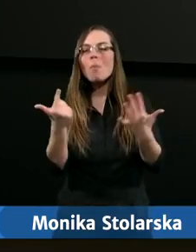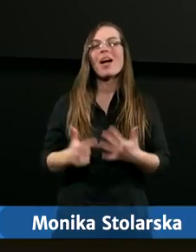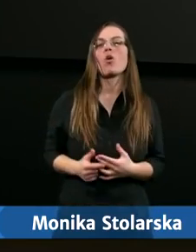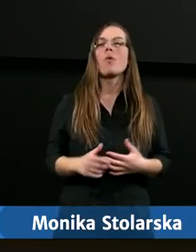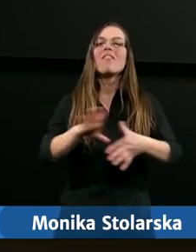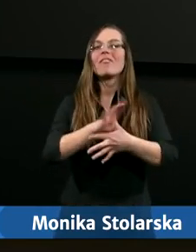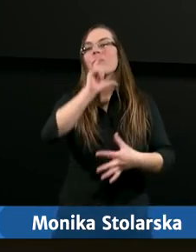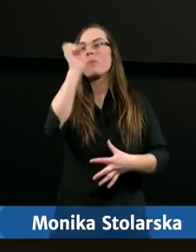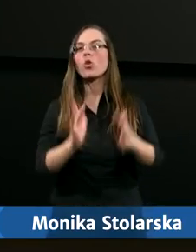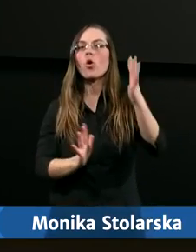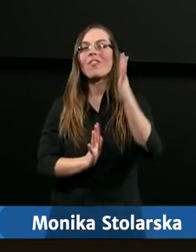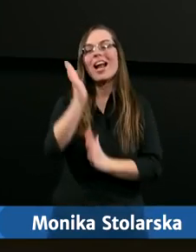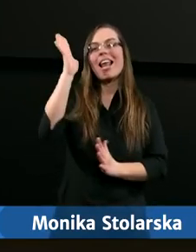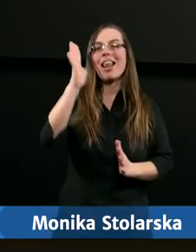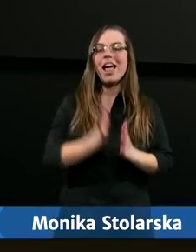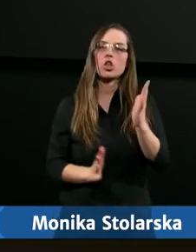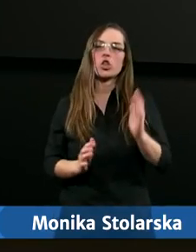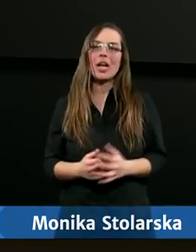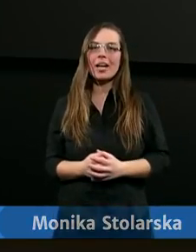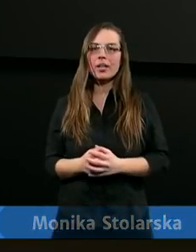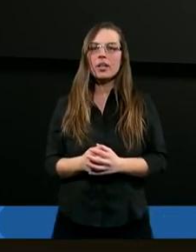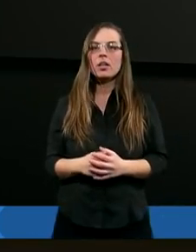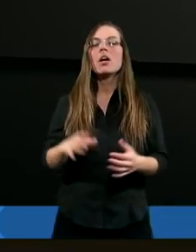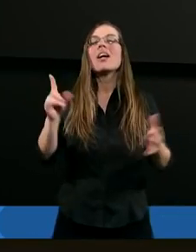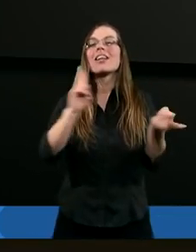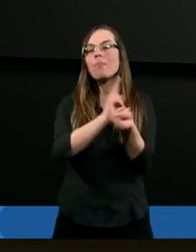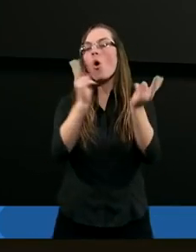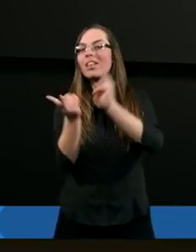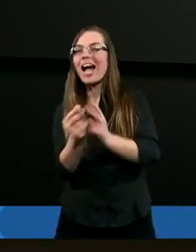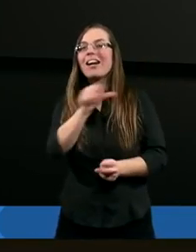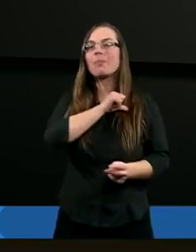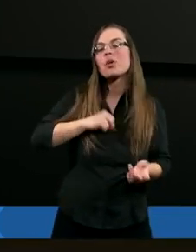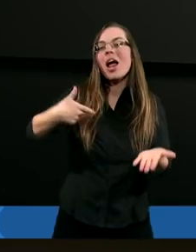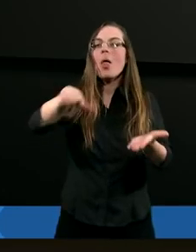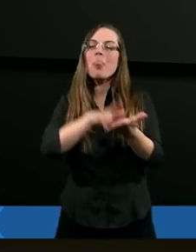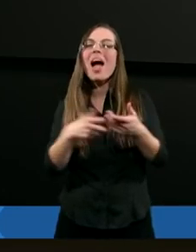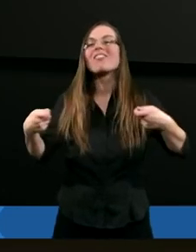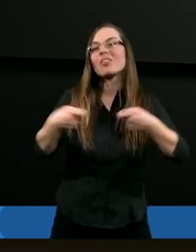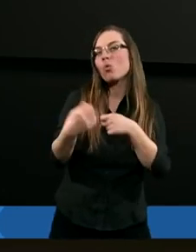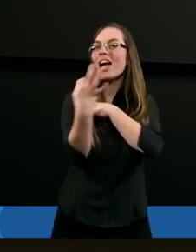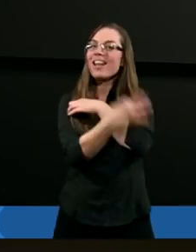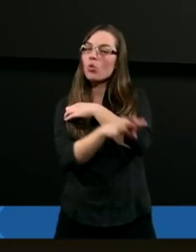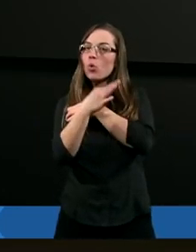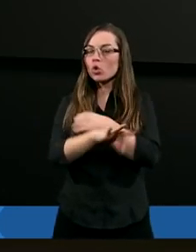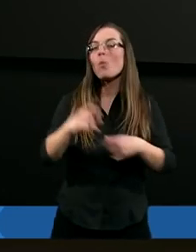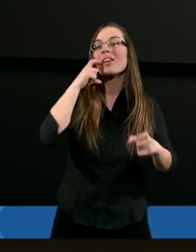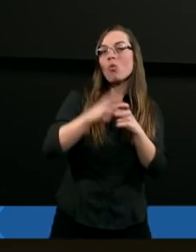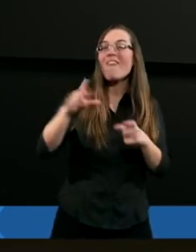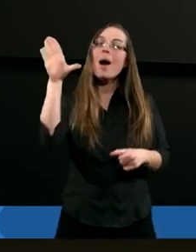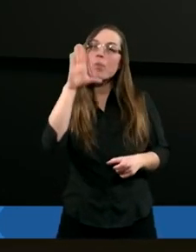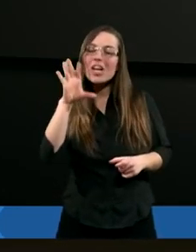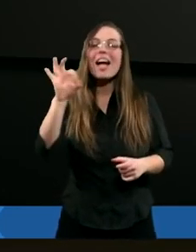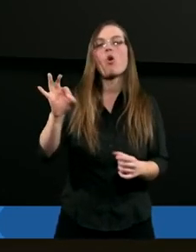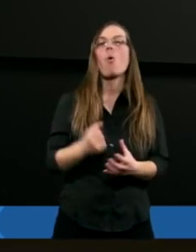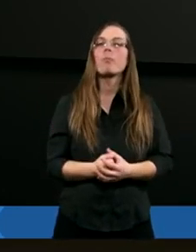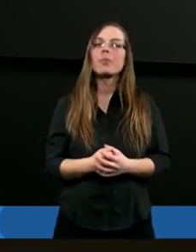w Podkowie Leśnej. Spotkaliśmy się na wspólne studium Słowa Bożego.